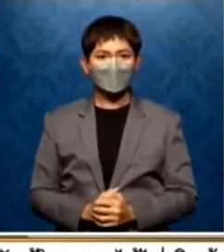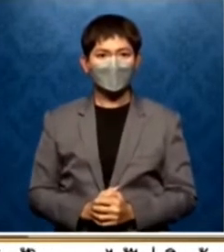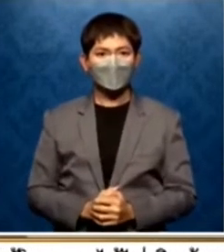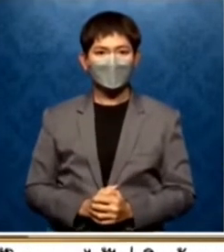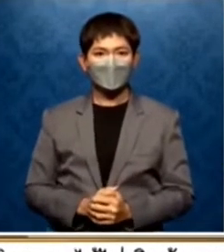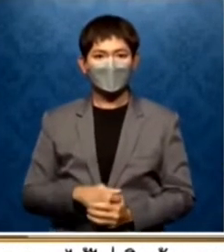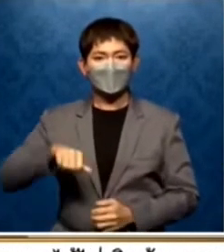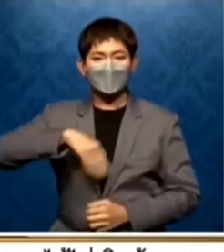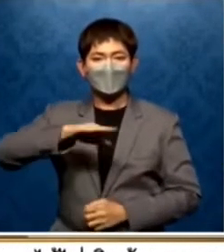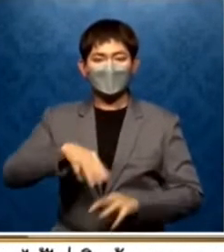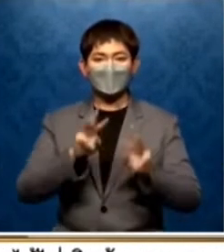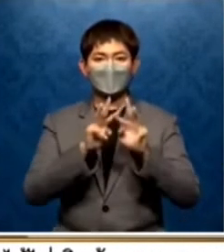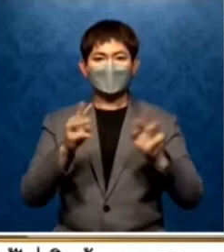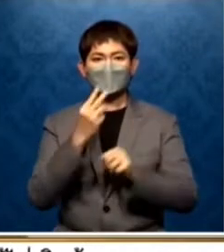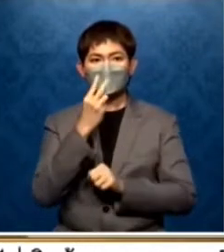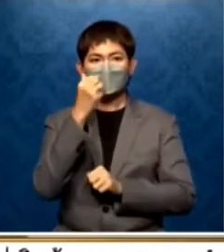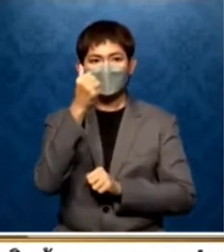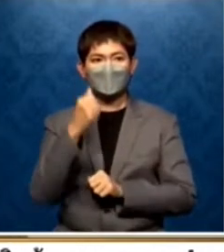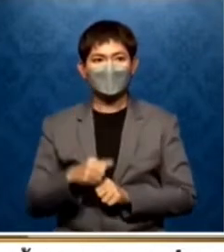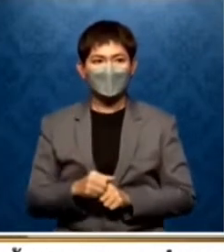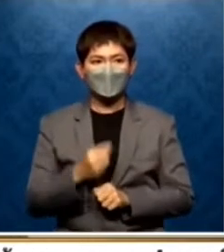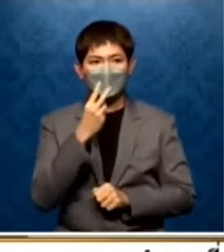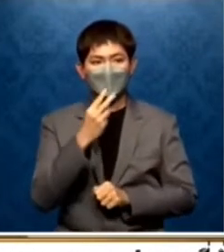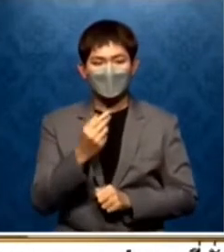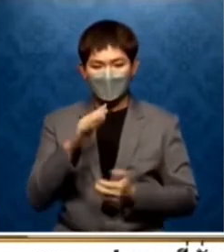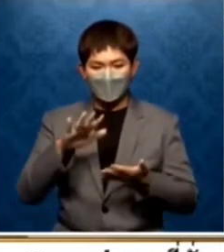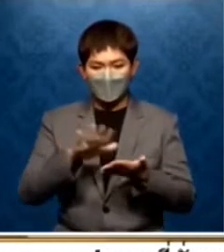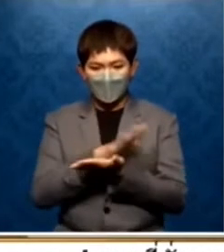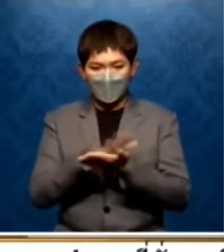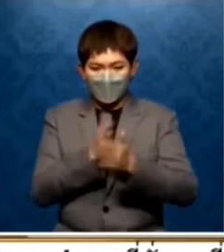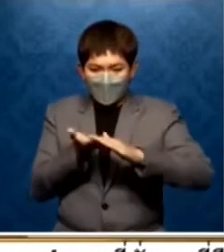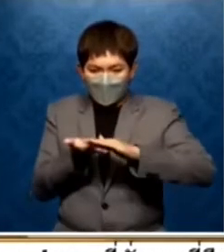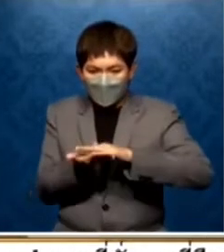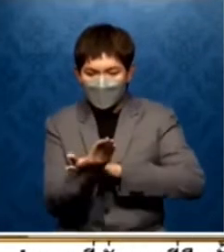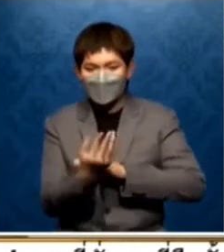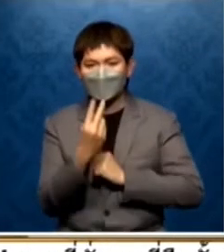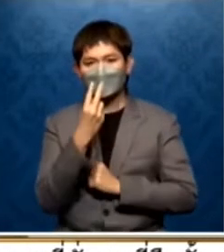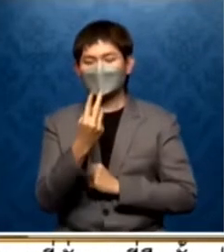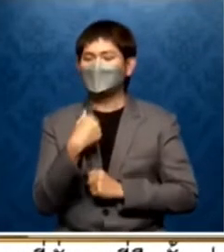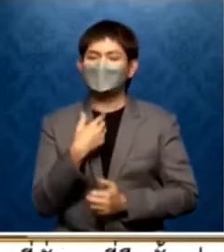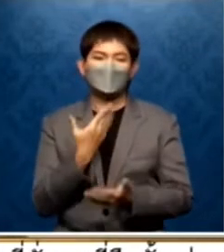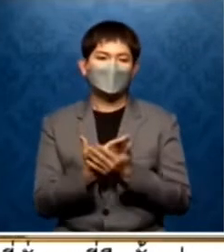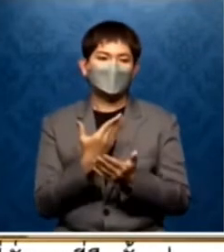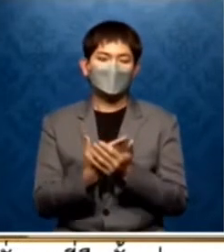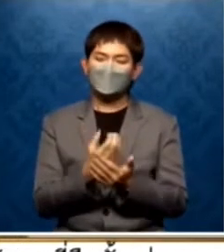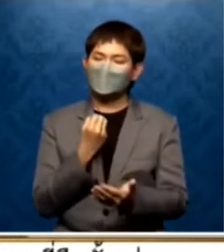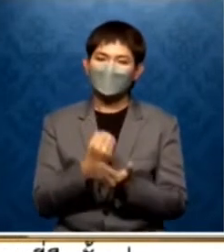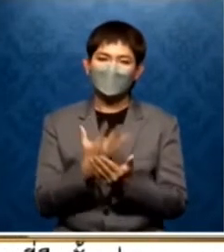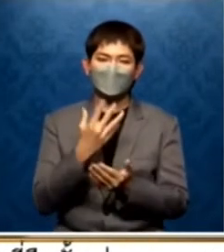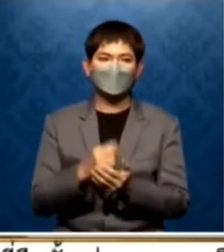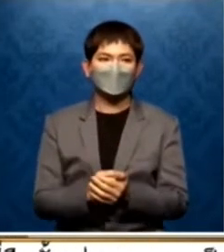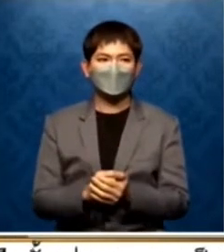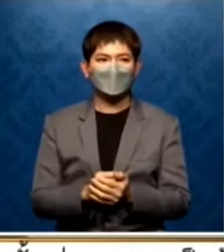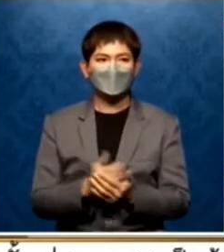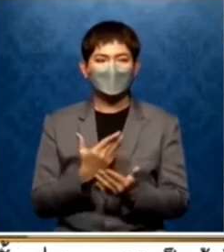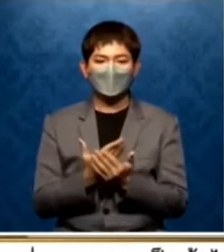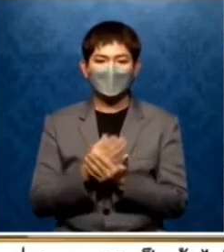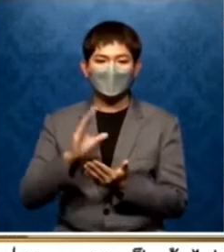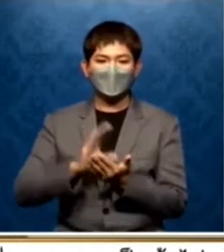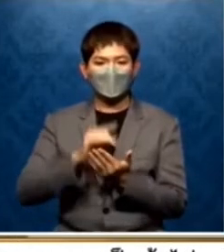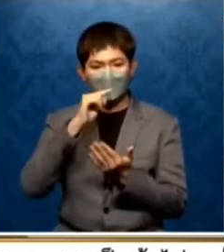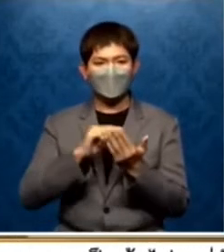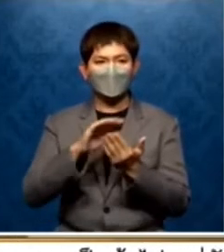ได้ท่านเอาพิมพ์หนาๆเนี่ยเปลืองเงินก็ประมาณแผ่นดินอย่างมากมายเอาละครับนี่คือสิ่งที่ผมอยากขอให้